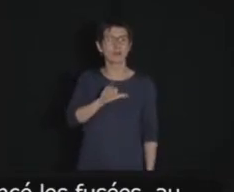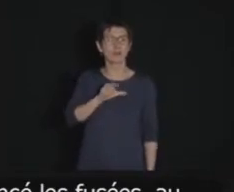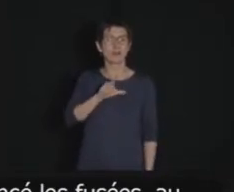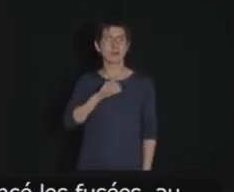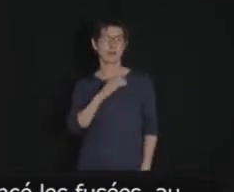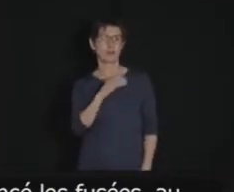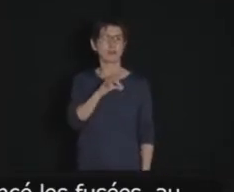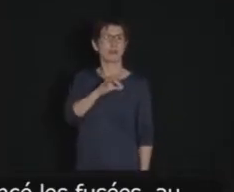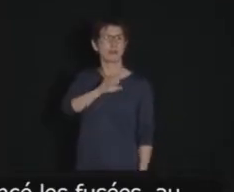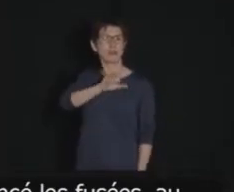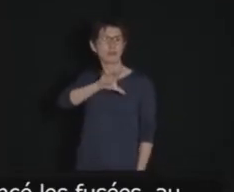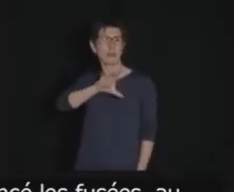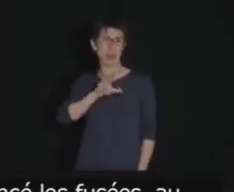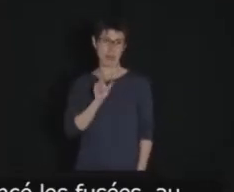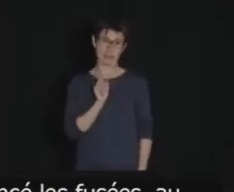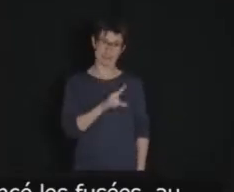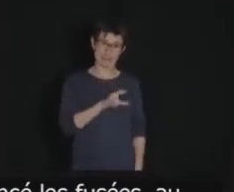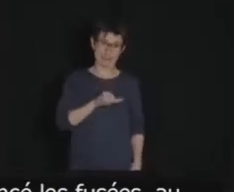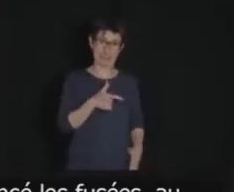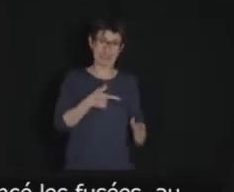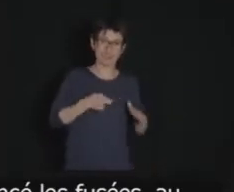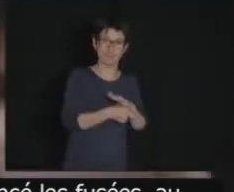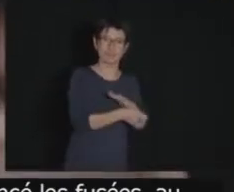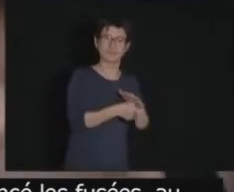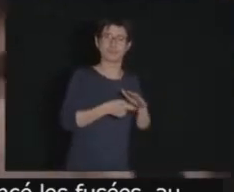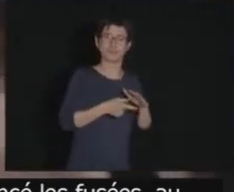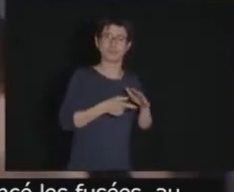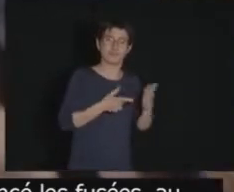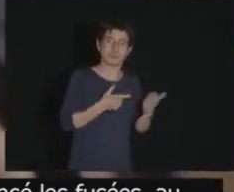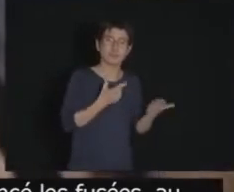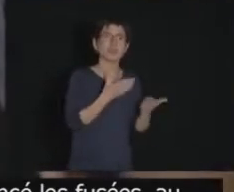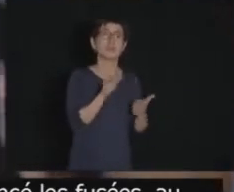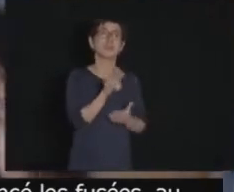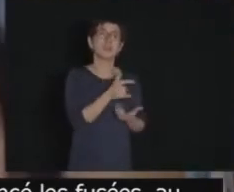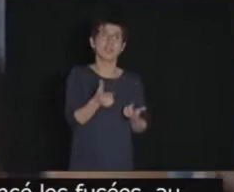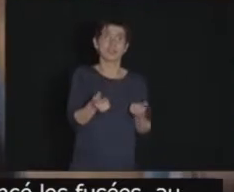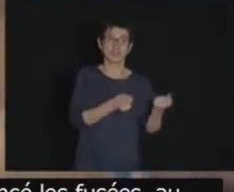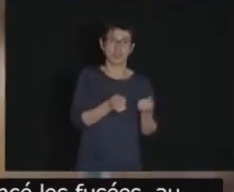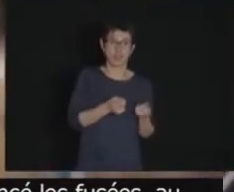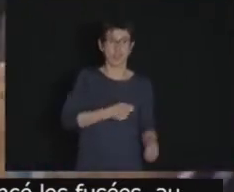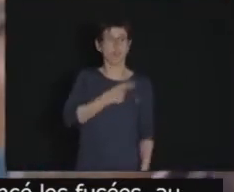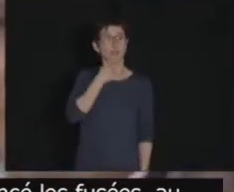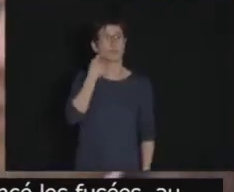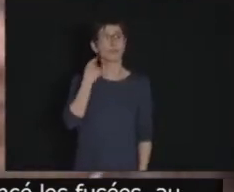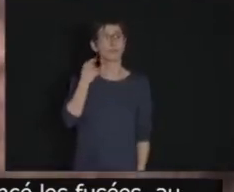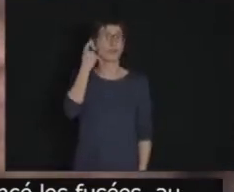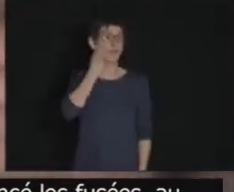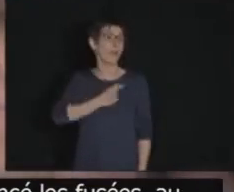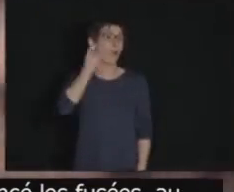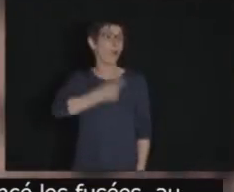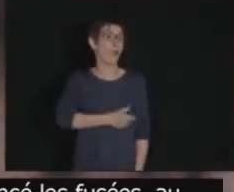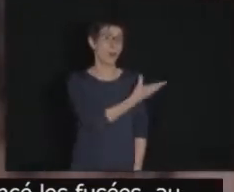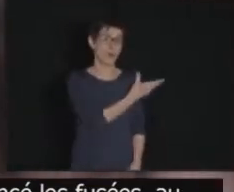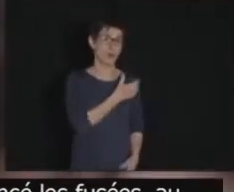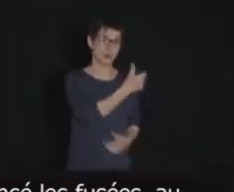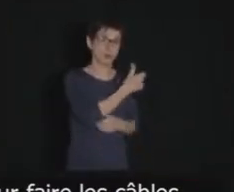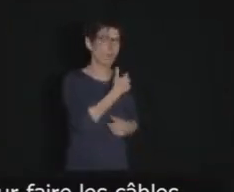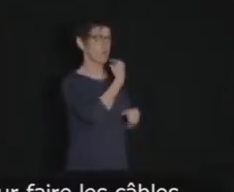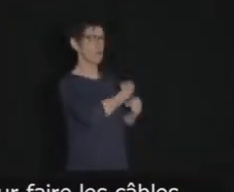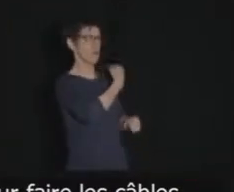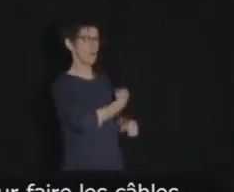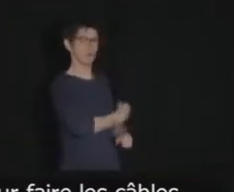qui avait l'unique compagnie dont on disposait pour poser ces câbles sous-marins? Monsieur Macron, qui vient maintenant nous expliquer ce qu'on doit